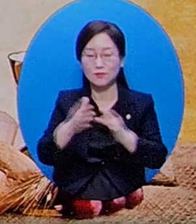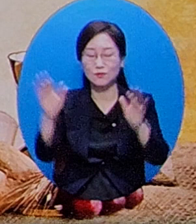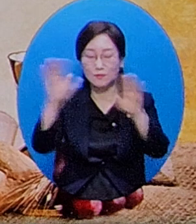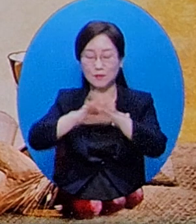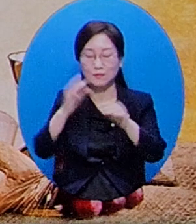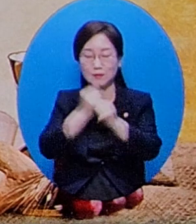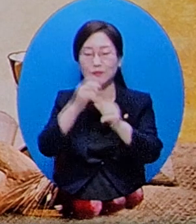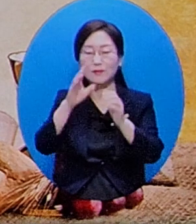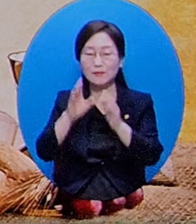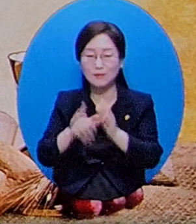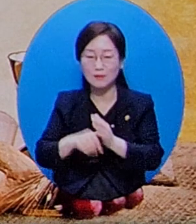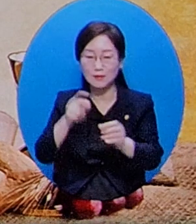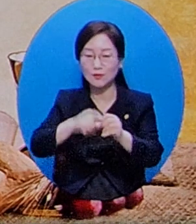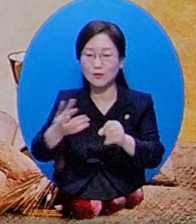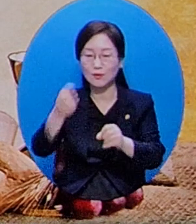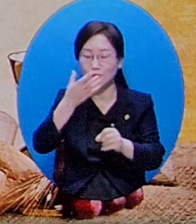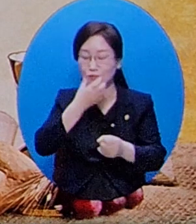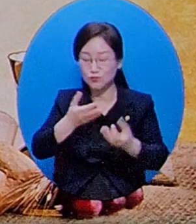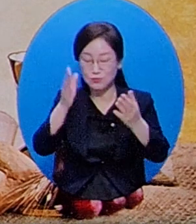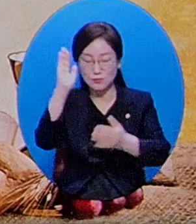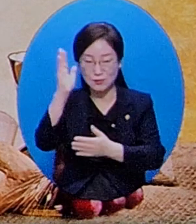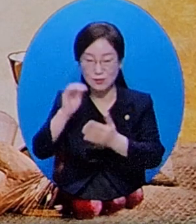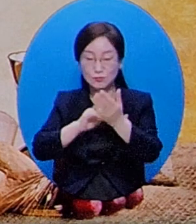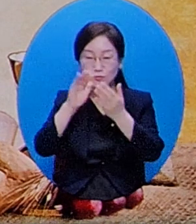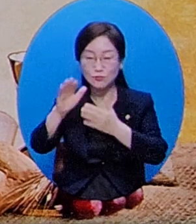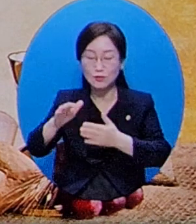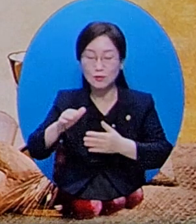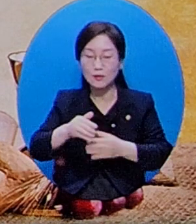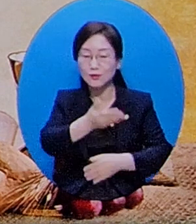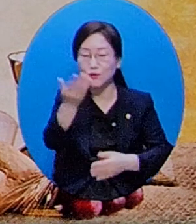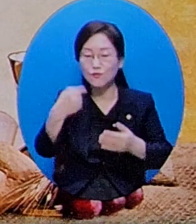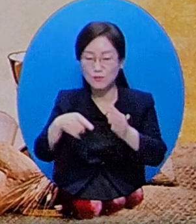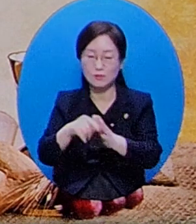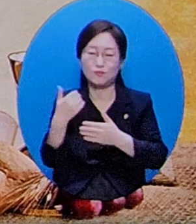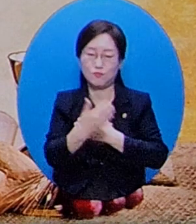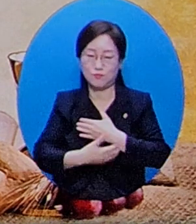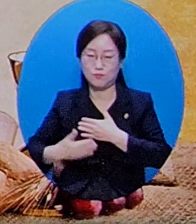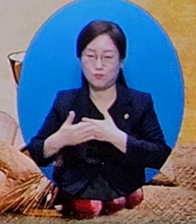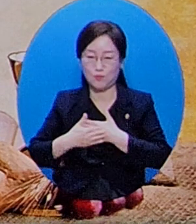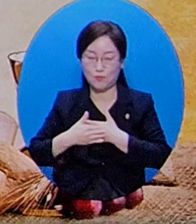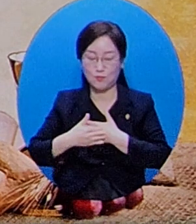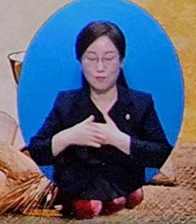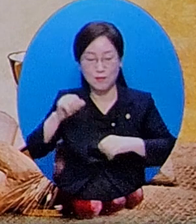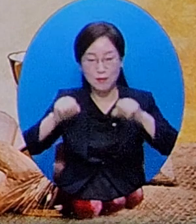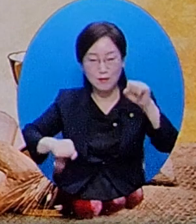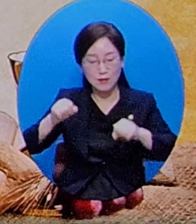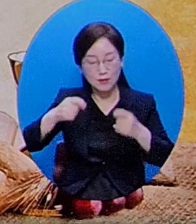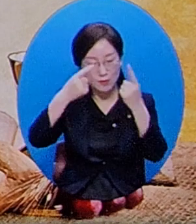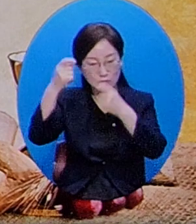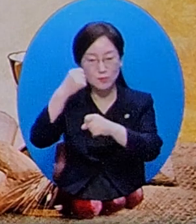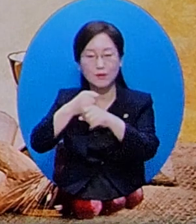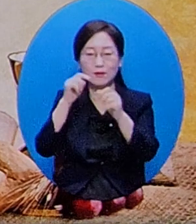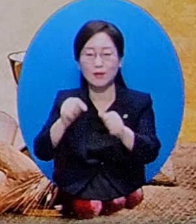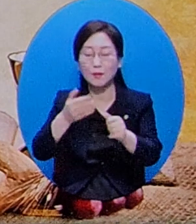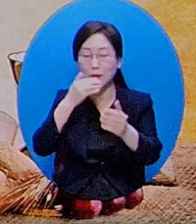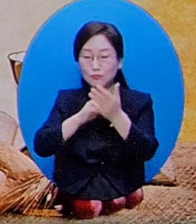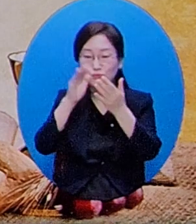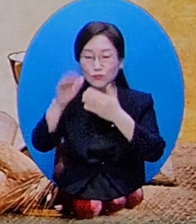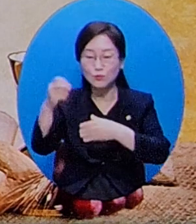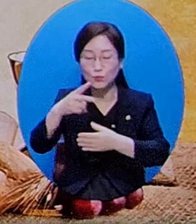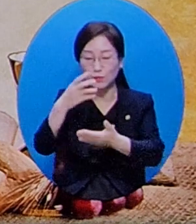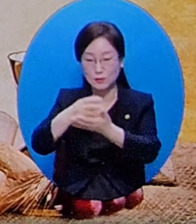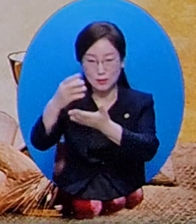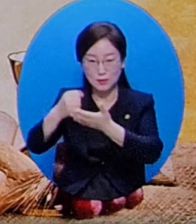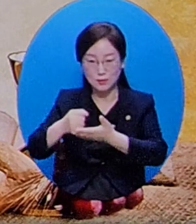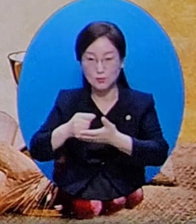잡히던 밤에 떡을 가지사 축사하시고 떼어 이르시되 이것은 너희를 위하는 내 몸이니 이것을 행하여 나를 기념하라 하시고 식회 또한 그와 같이 잔을